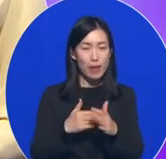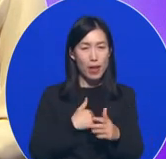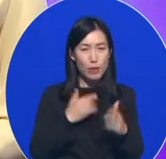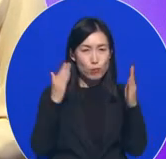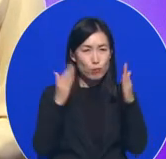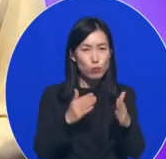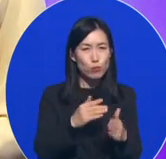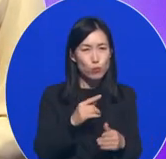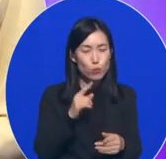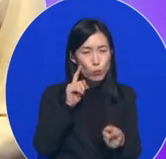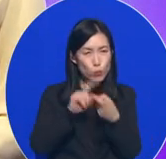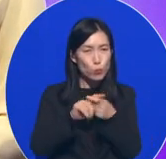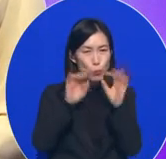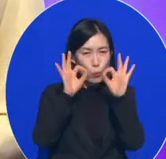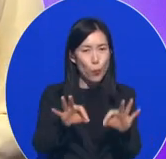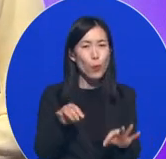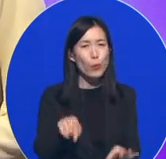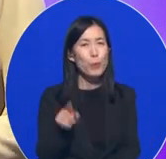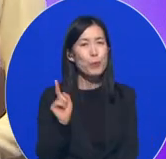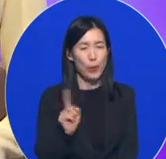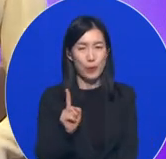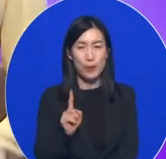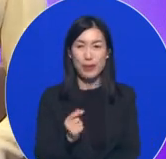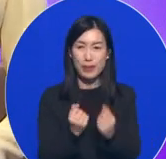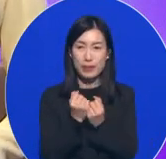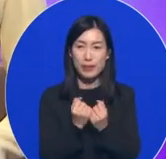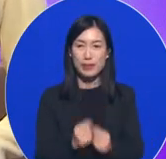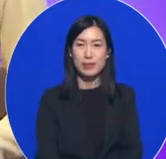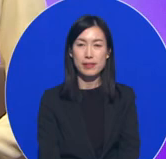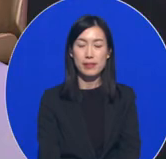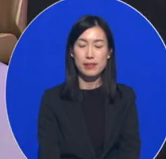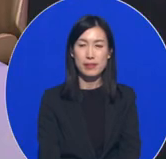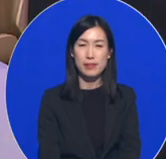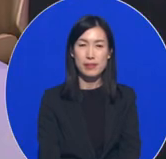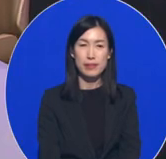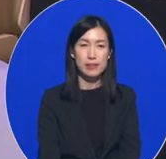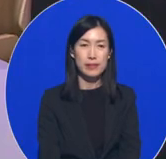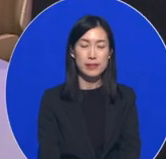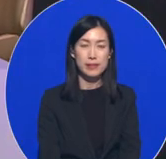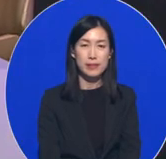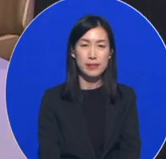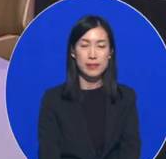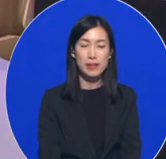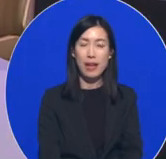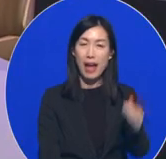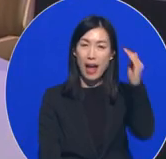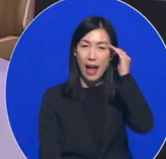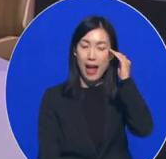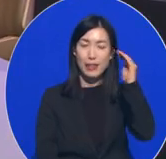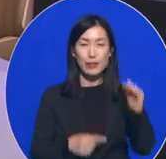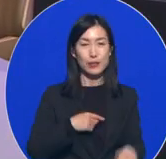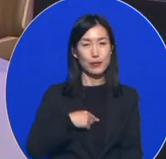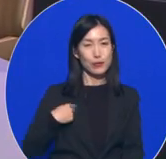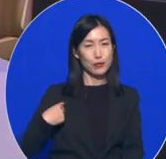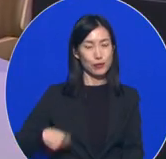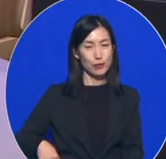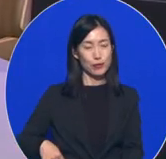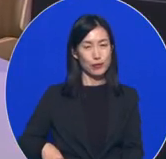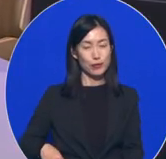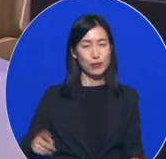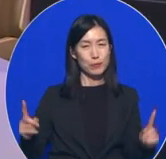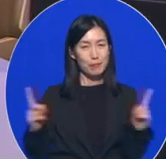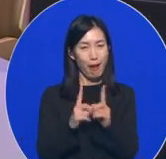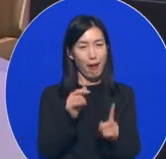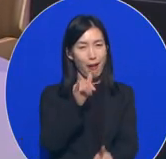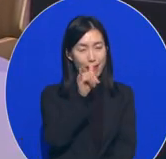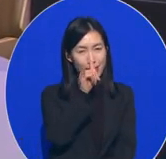할 부분들 어떤 것들이 있는지 자세히 살펴보겠습니다 자 김유리 기자 아무래도이 한중 정상 회담이 열릴 것이냐 아